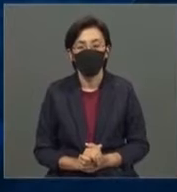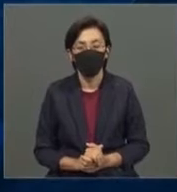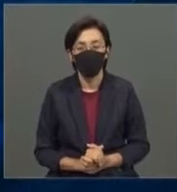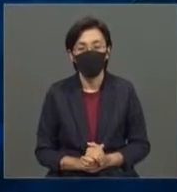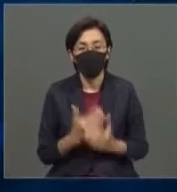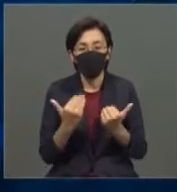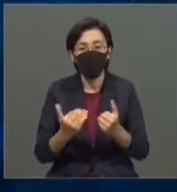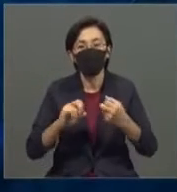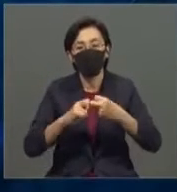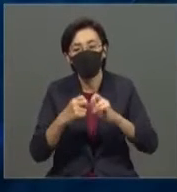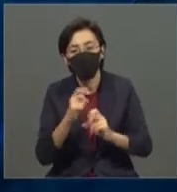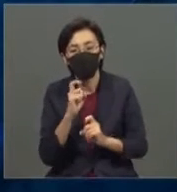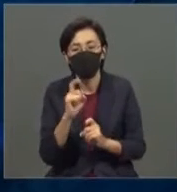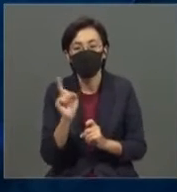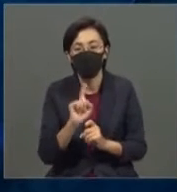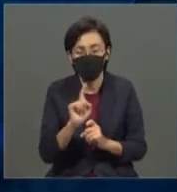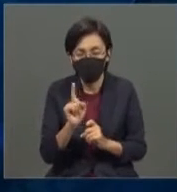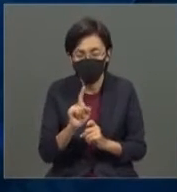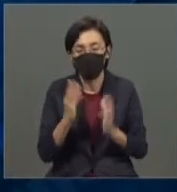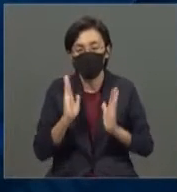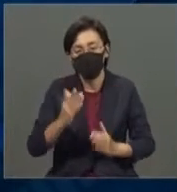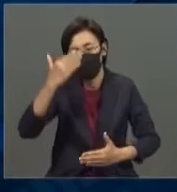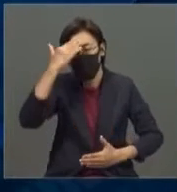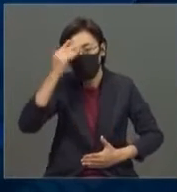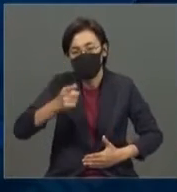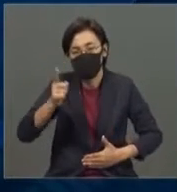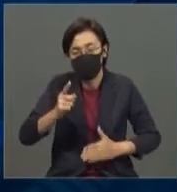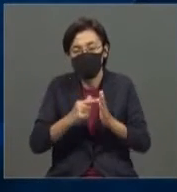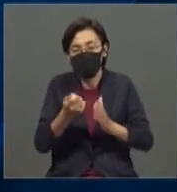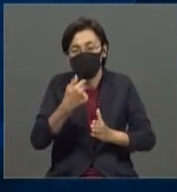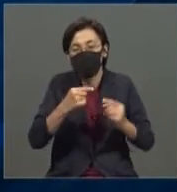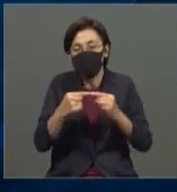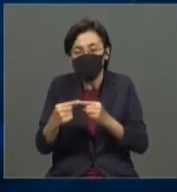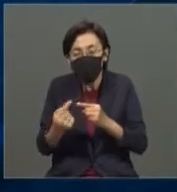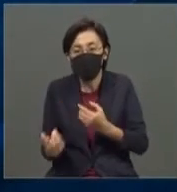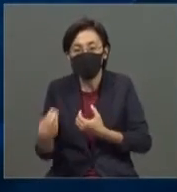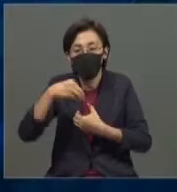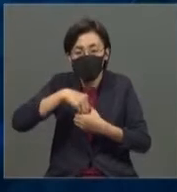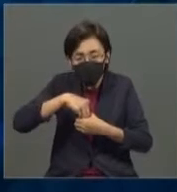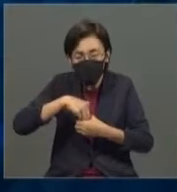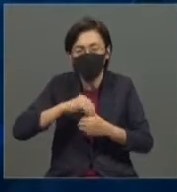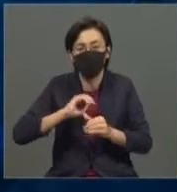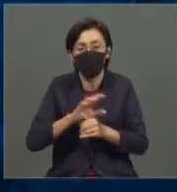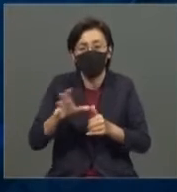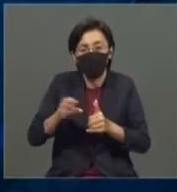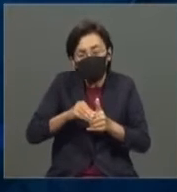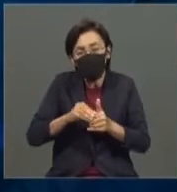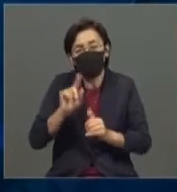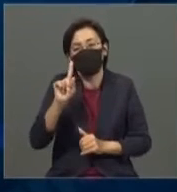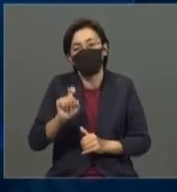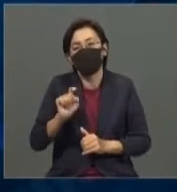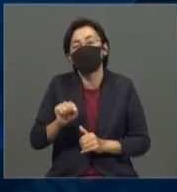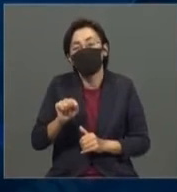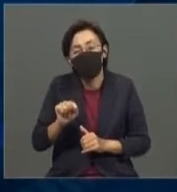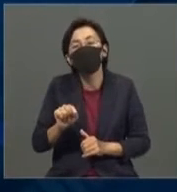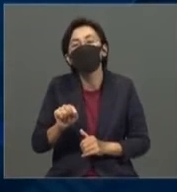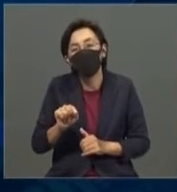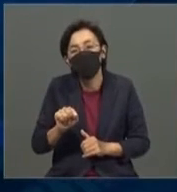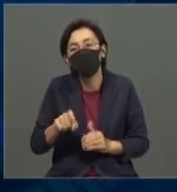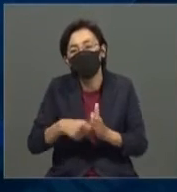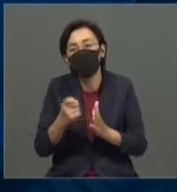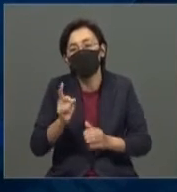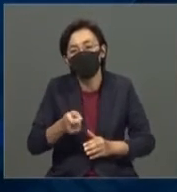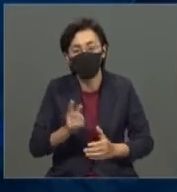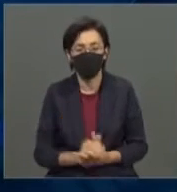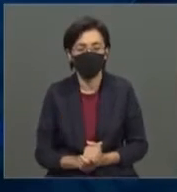เสี่ยงในปัจจัยโรคประจำตัวแล้วก็ปัจจัยเสี่ยงต่างๆยังคล้ายๆเดิมอยู่นะครับไป